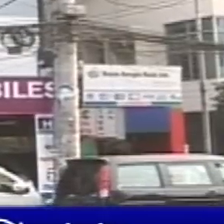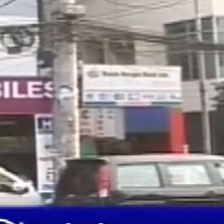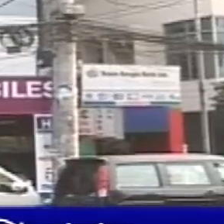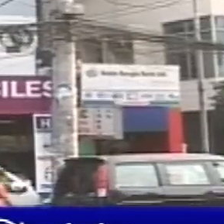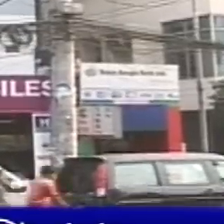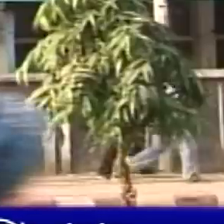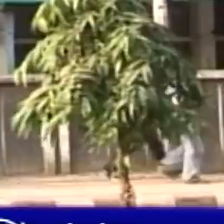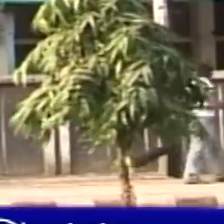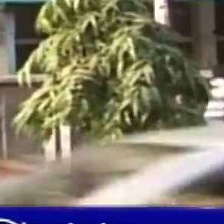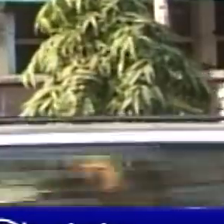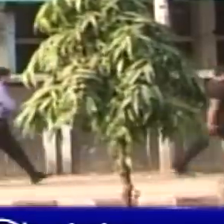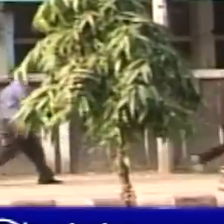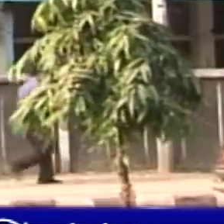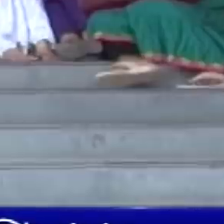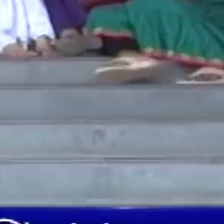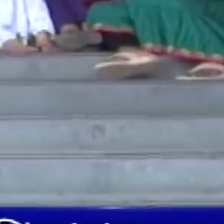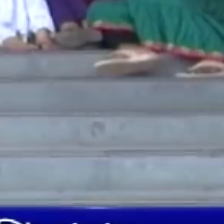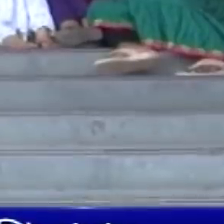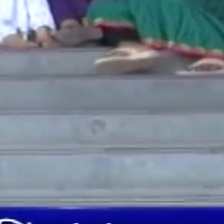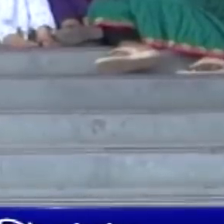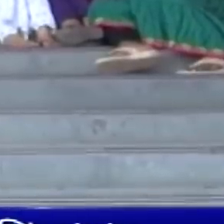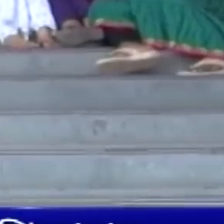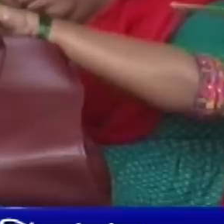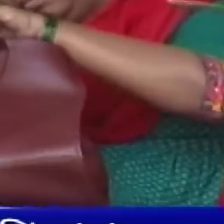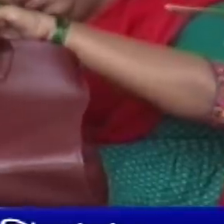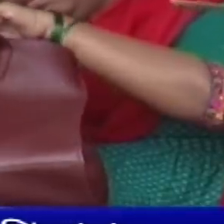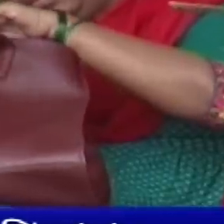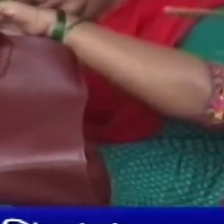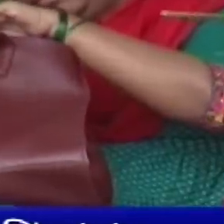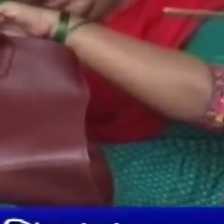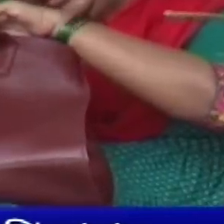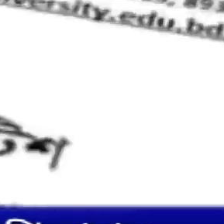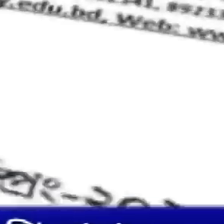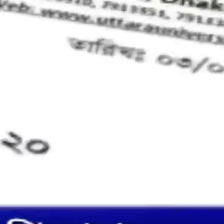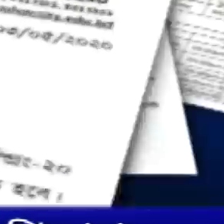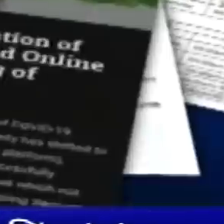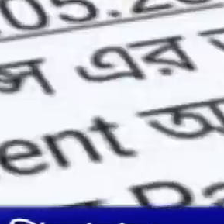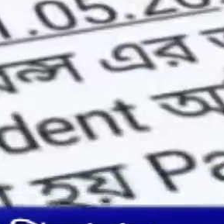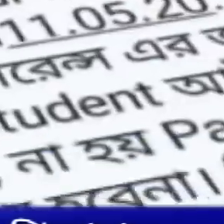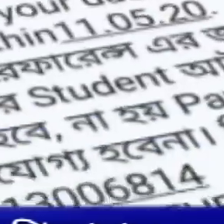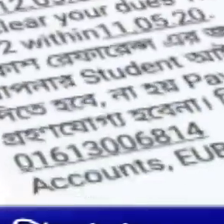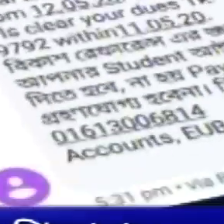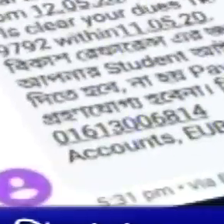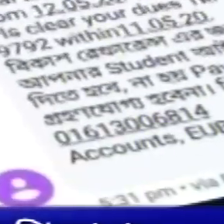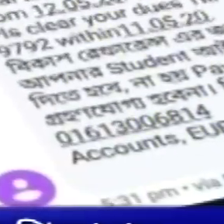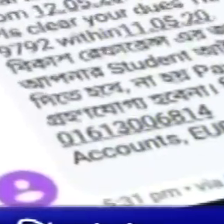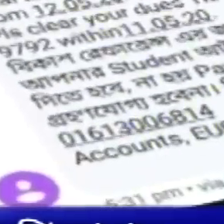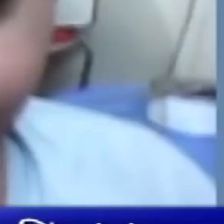এবং ক্যাম্পাস বন্ধ থাকলেও শিক্ষার্থীদের ফি পরিশোধে চাপ দিচ্ছে বেসরকারি বিশ্ববিদ্যালয়গুলো, আপত্তি অভিভাবকদের।